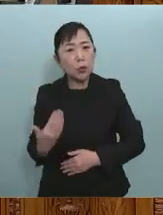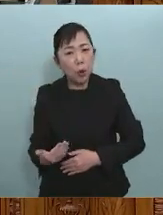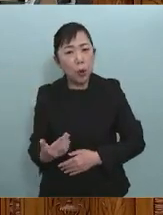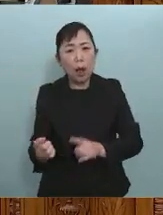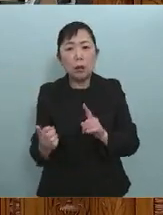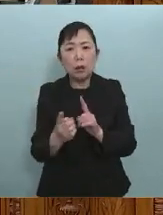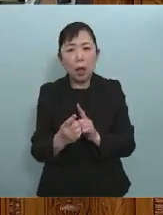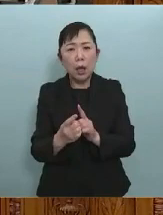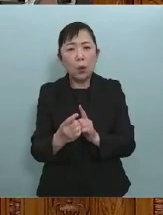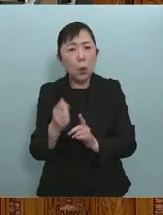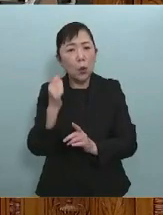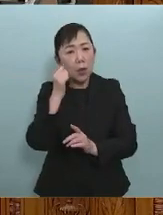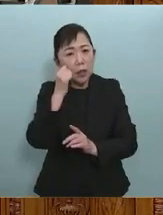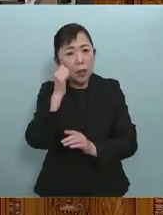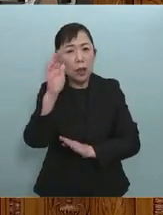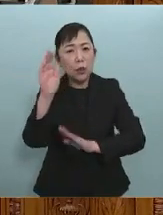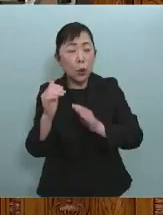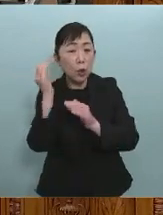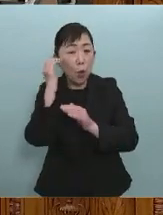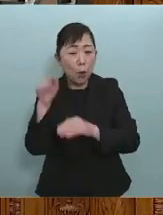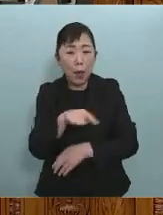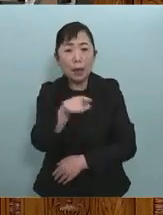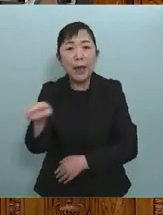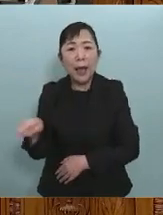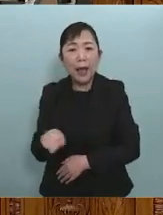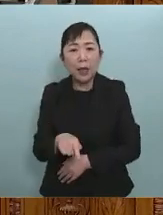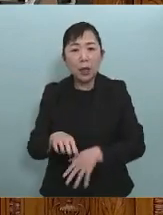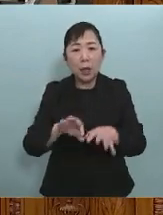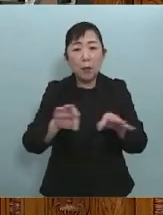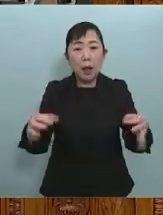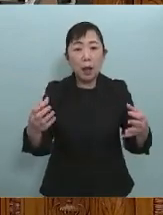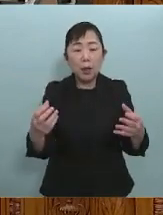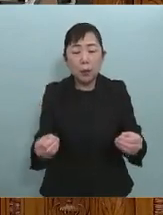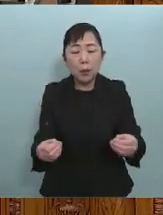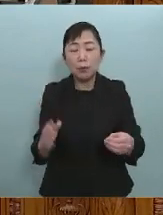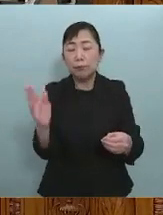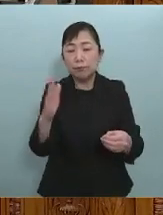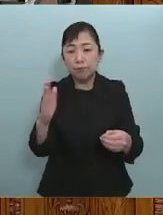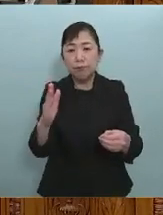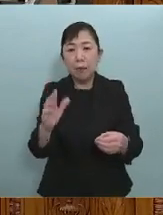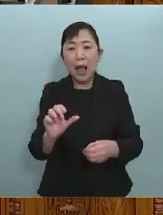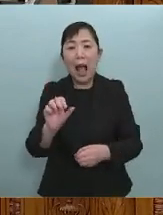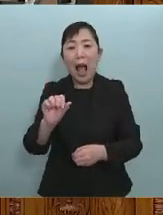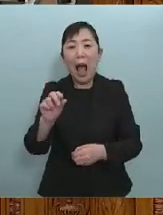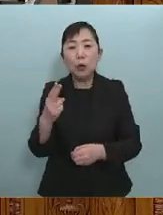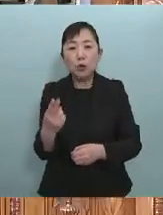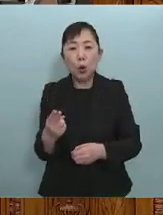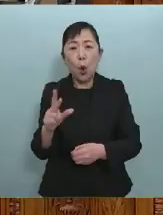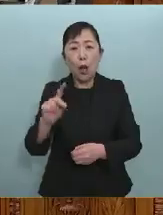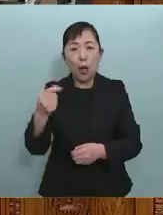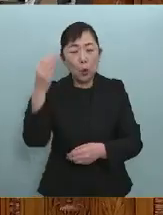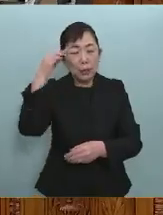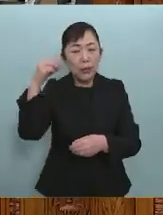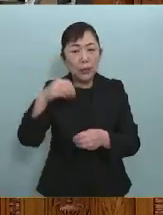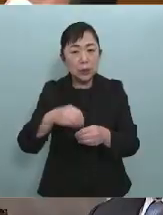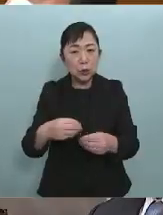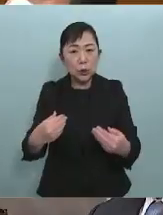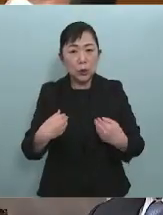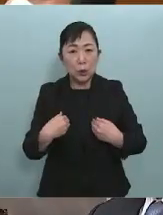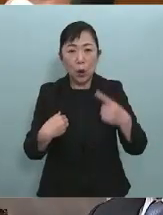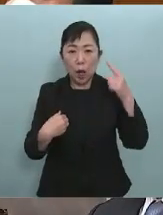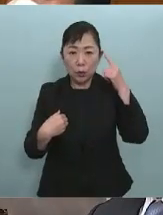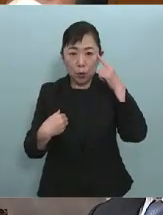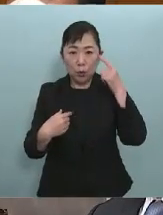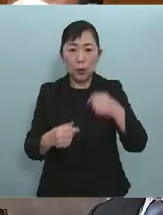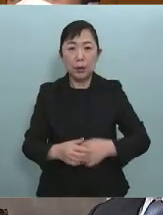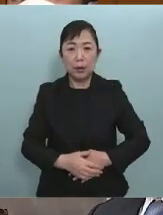とばら撒きに終わらないためにもよりアウトカムを意識する必要があるのではないでしょう